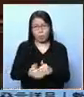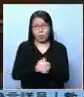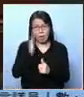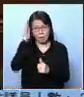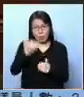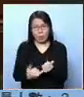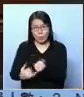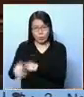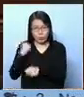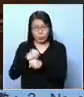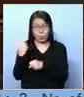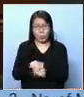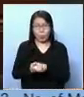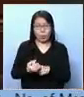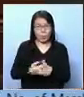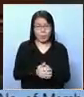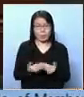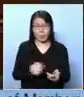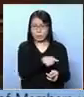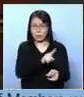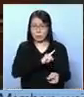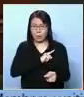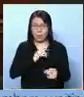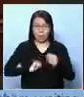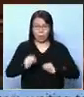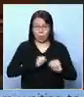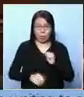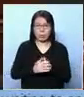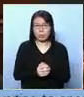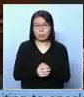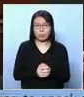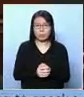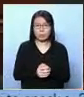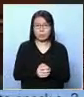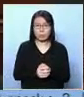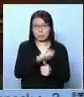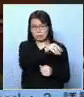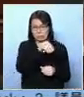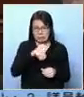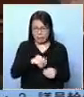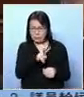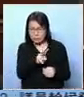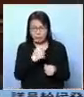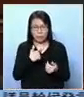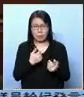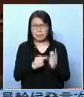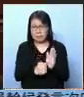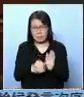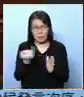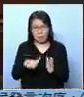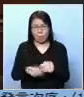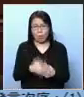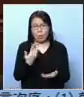辈越做越好啫。但係今日你嘅行为就是已经做咗一个好差嘅榜样，我未必能够可以改